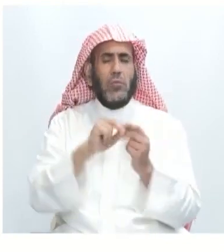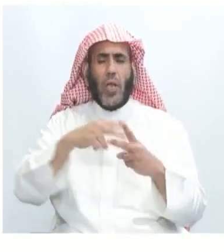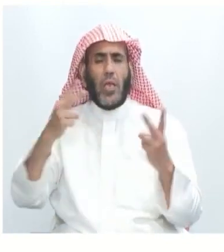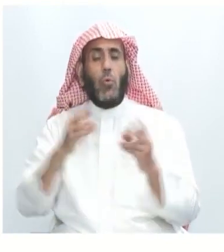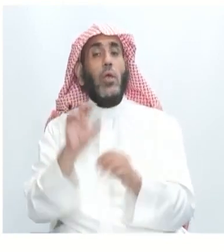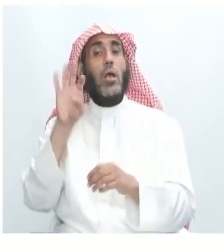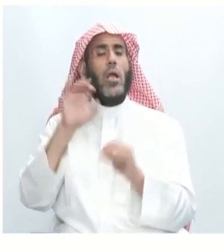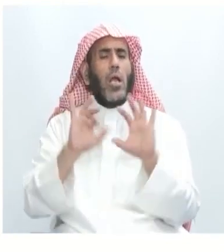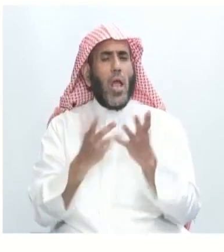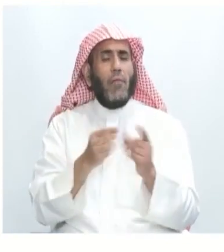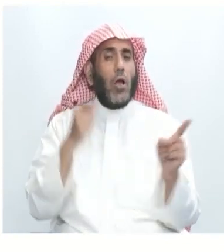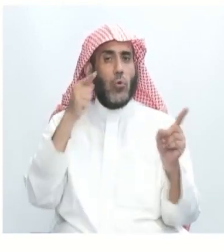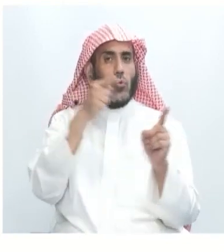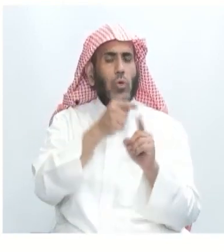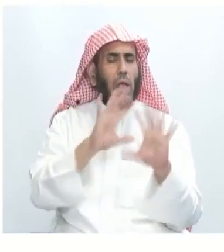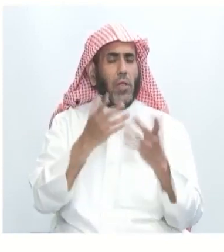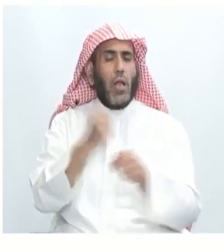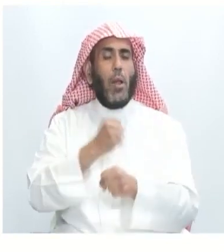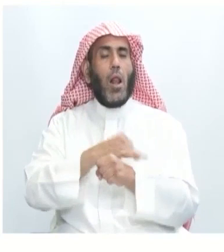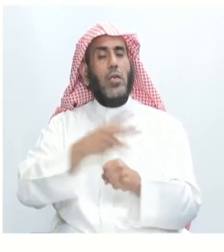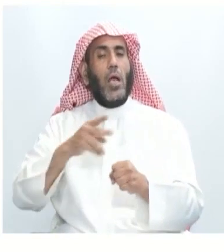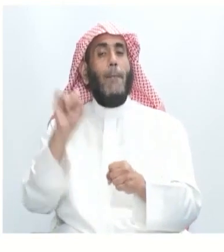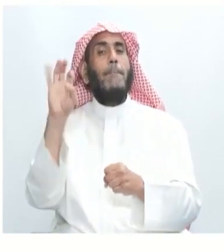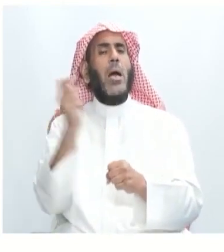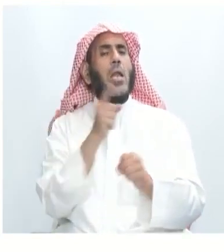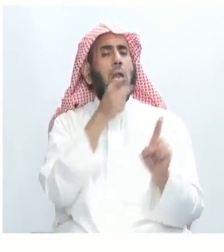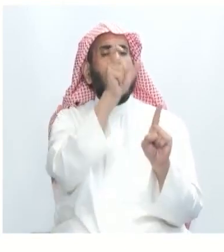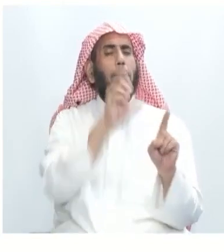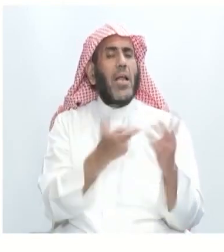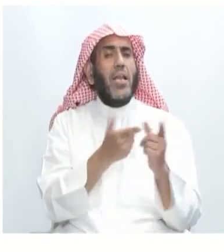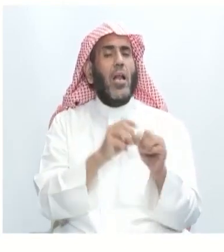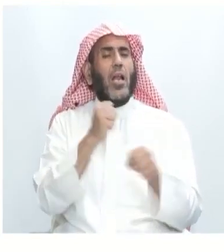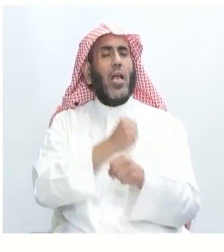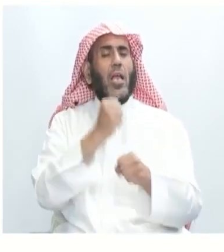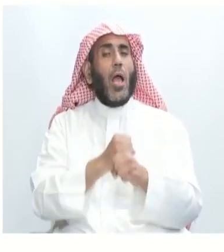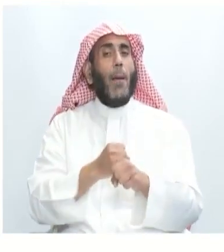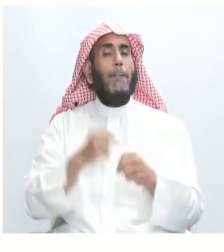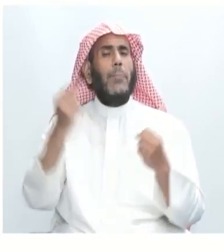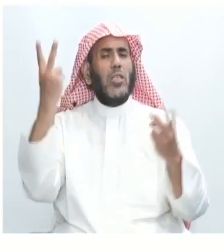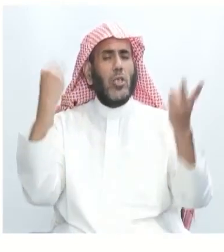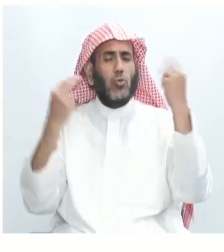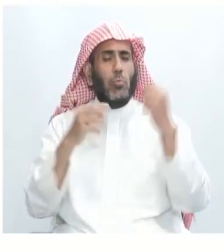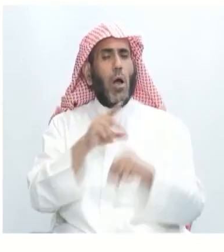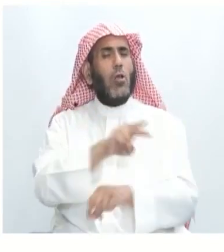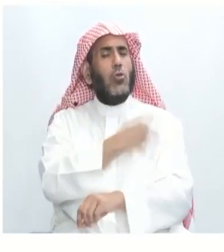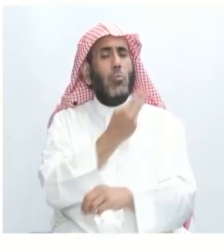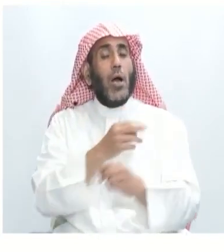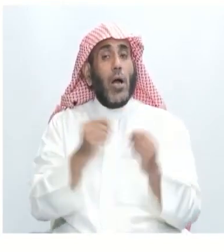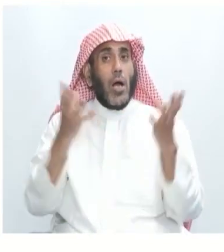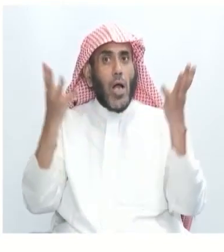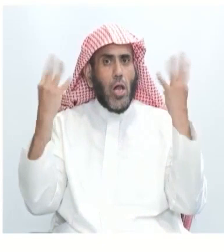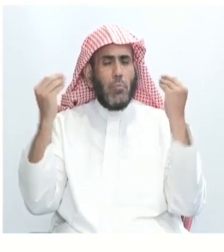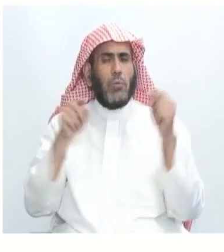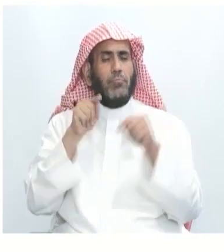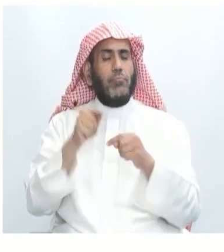كيف يوصل الى كيفيه عمل الاشياء من ايضا هنا القيام بتجربه علميه هذه مفاتيح الاسئله التي تؤدي